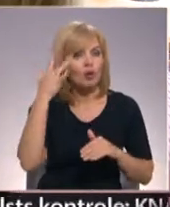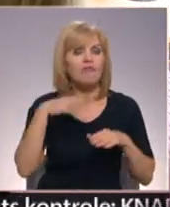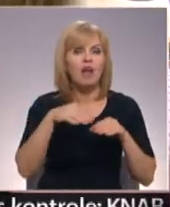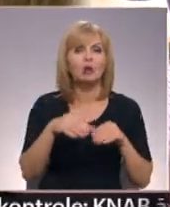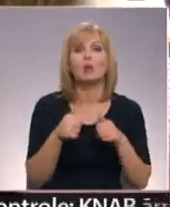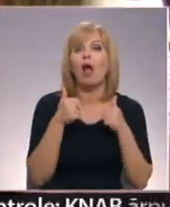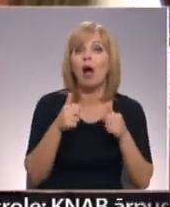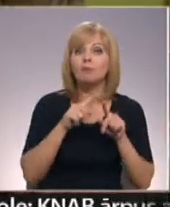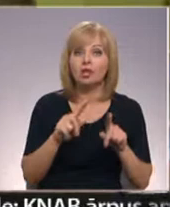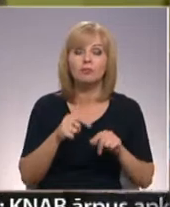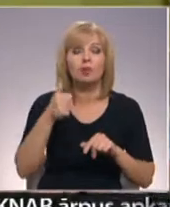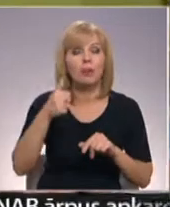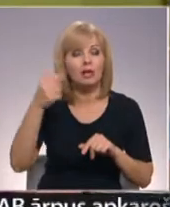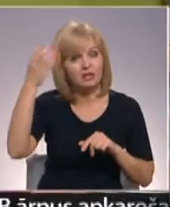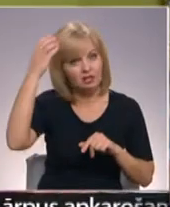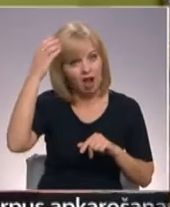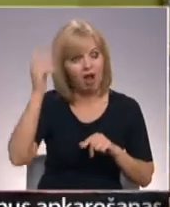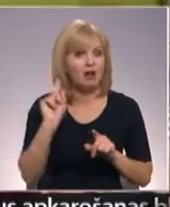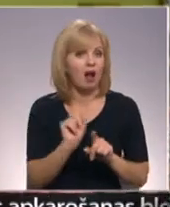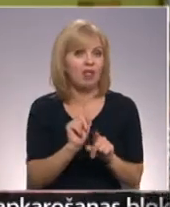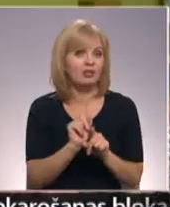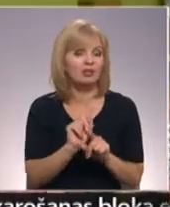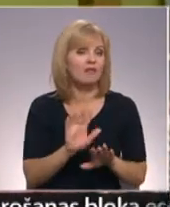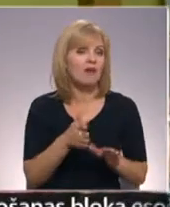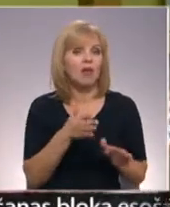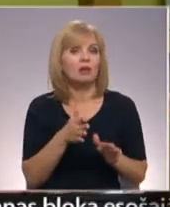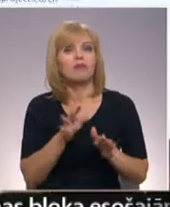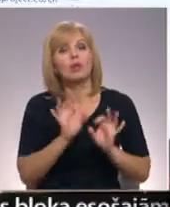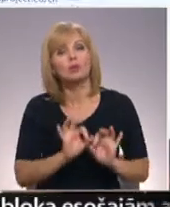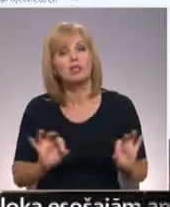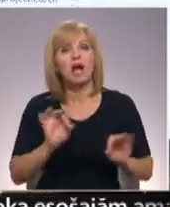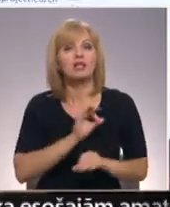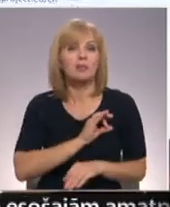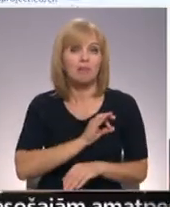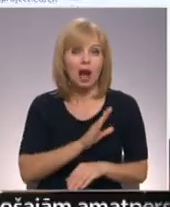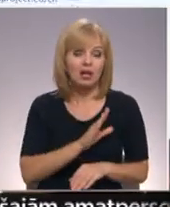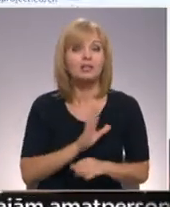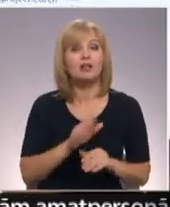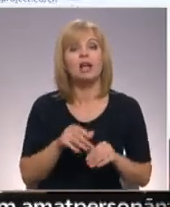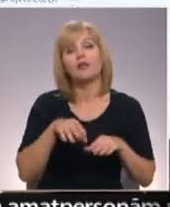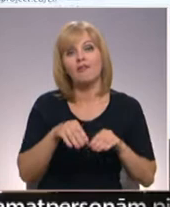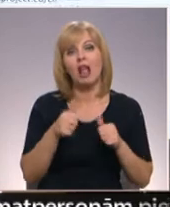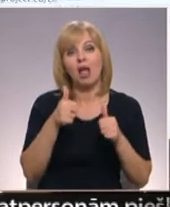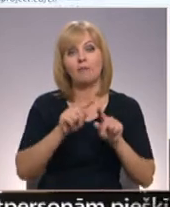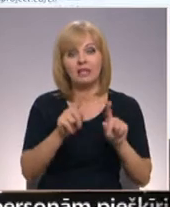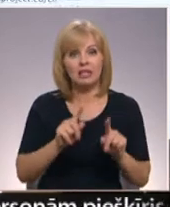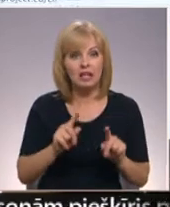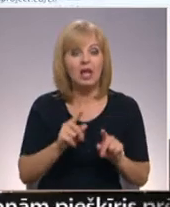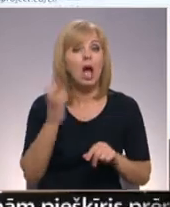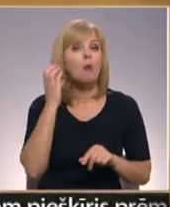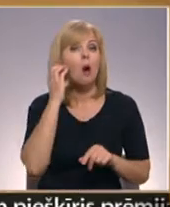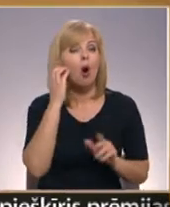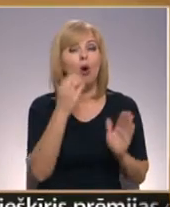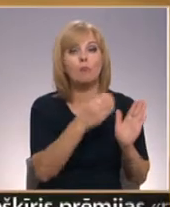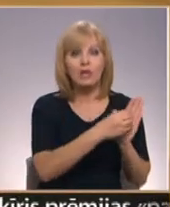būsi labāks karalis, nevis tas neietekmēs to, vai tu esi tur skaists, bagāts, ka tikai darot labas lietas. Mobilo aplikāciju izstrādā